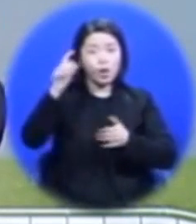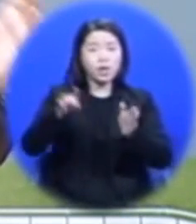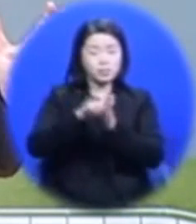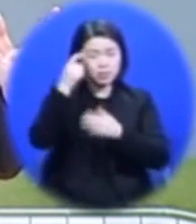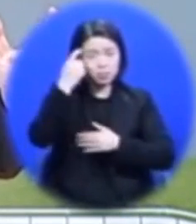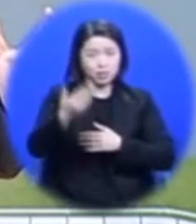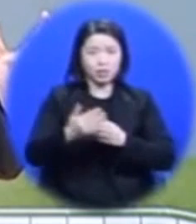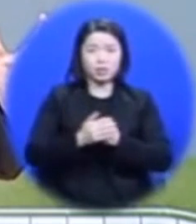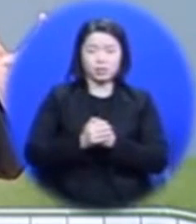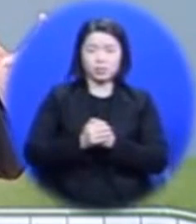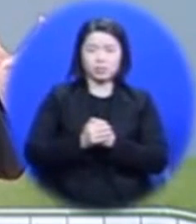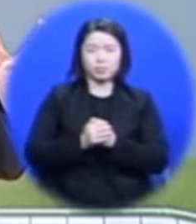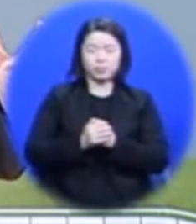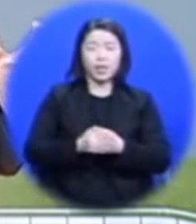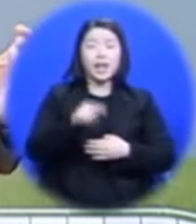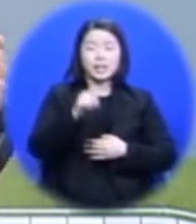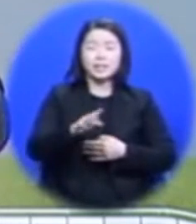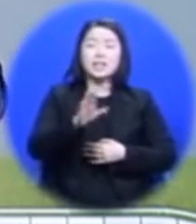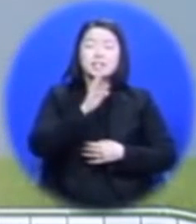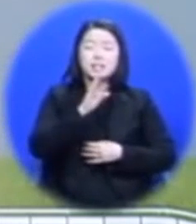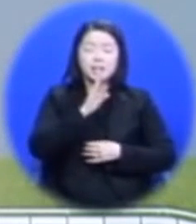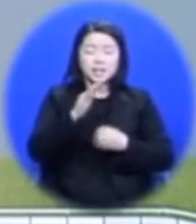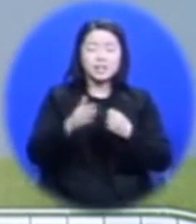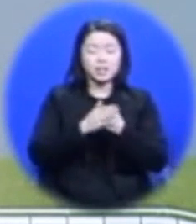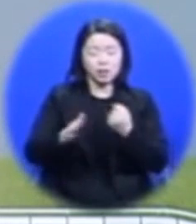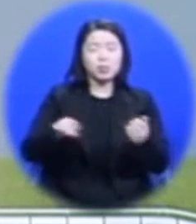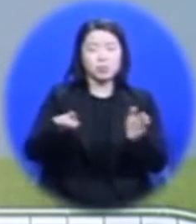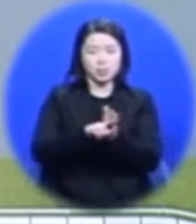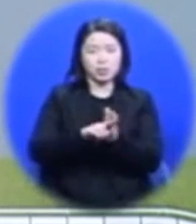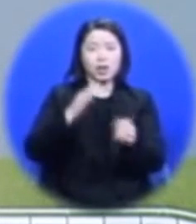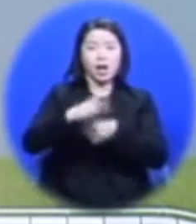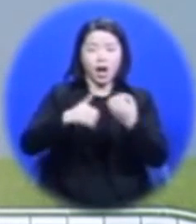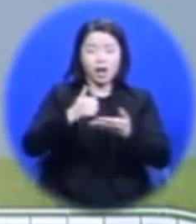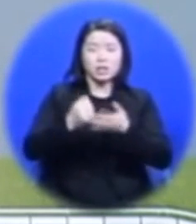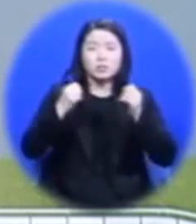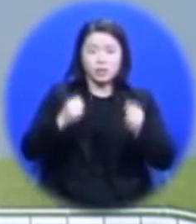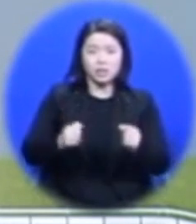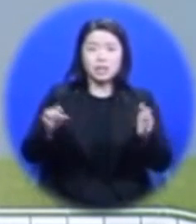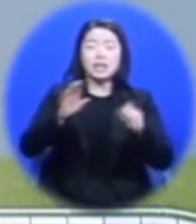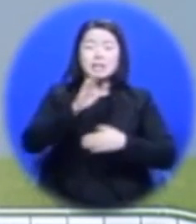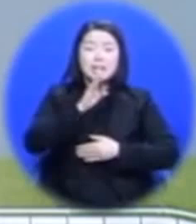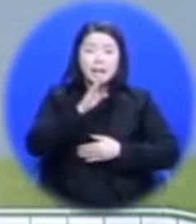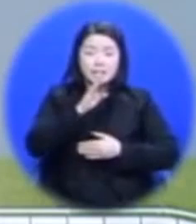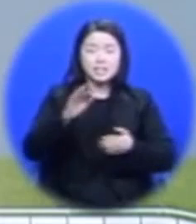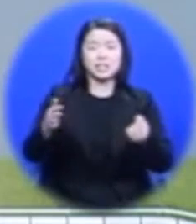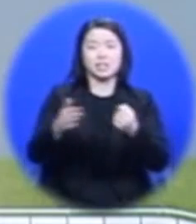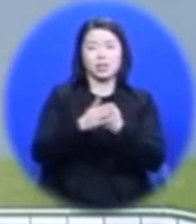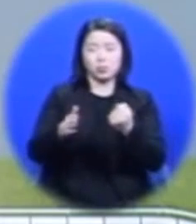그게 사실이니까 믿는 거예요. 하나님이 계신 게 사실이니까 믿는 거예요.